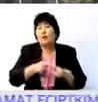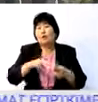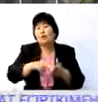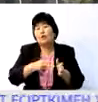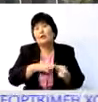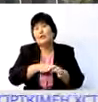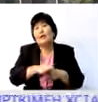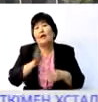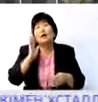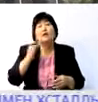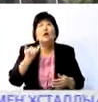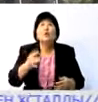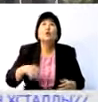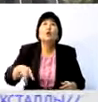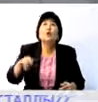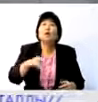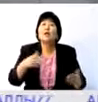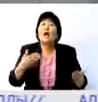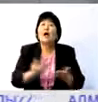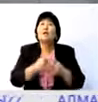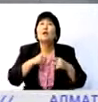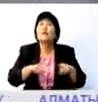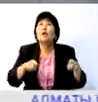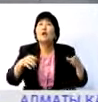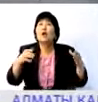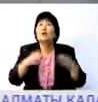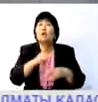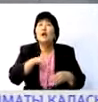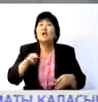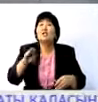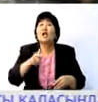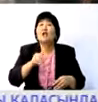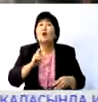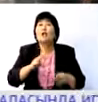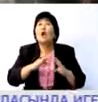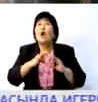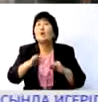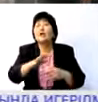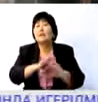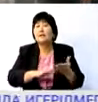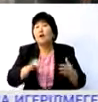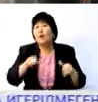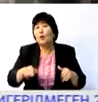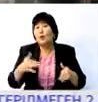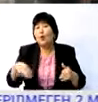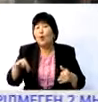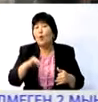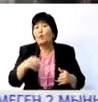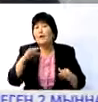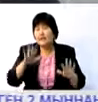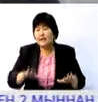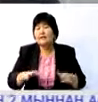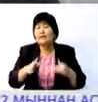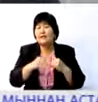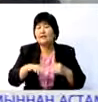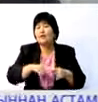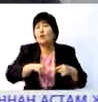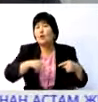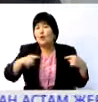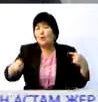бойынша. Мұнан соң республикалық ақпараттық насихаттық топ жұмысы Жаңақорған ауданында жалғасты. Бүгінде облыстағы жергілікті желінің